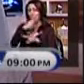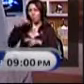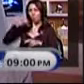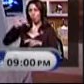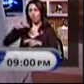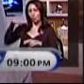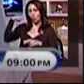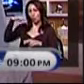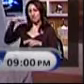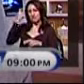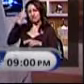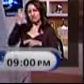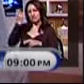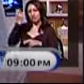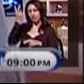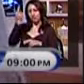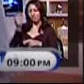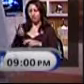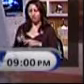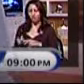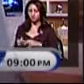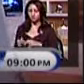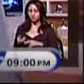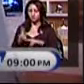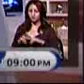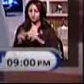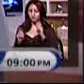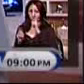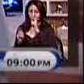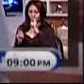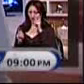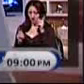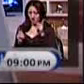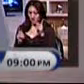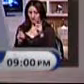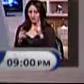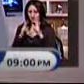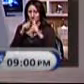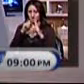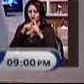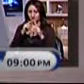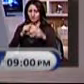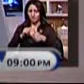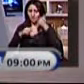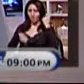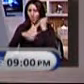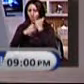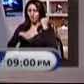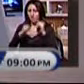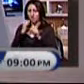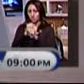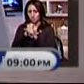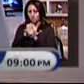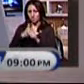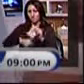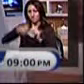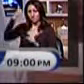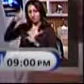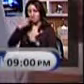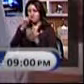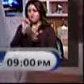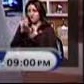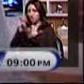يعني اسمح لي، يعني لما يتقاس ايناس عبدايم ورمزي ياسا مع علاء عبد العزيز في وزن الفن، لا